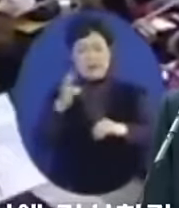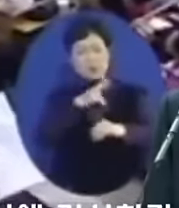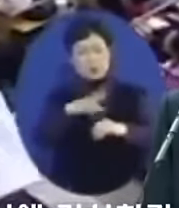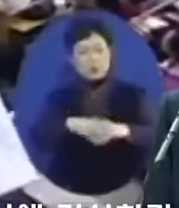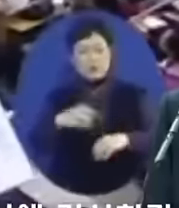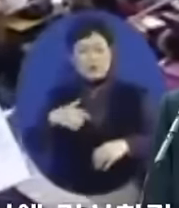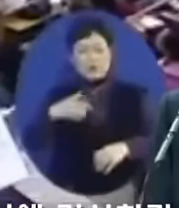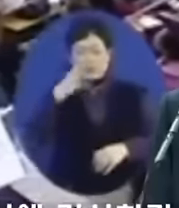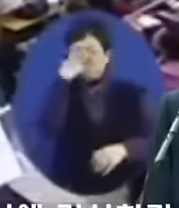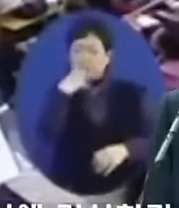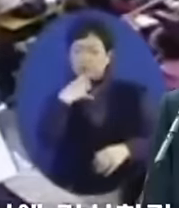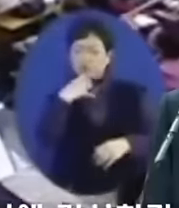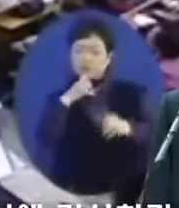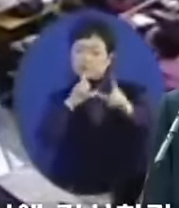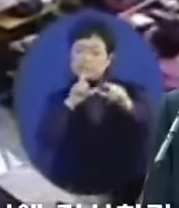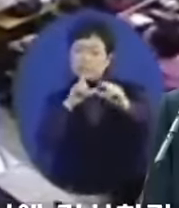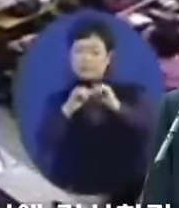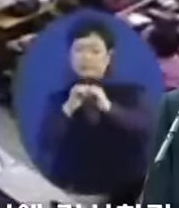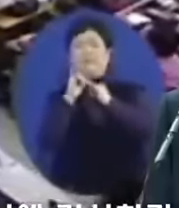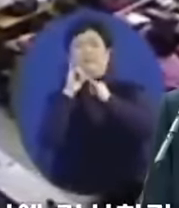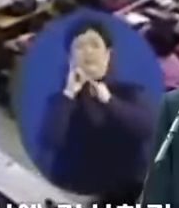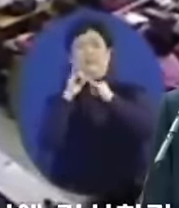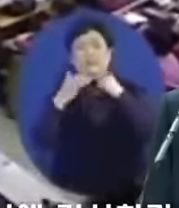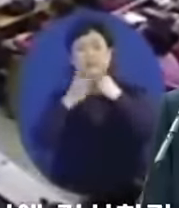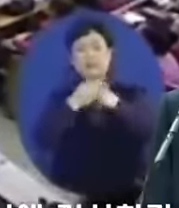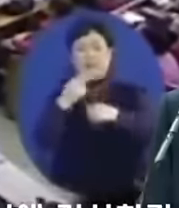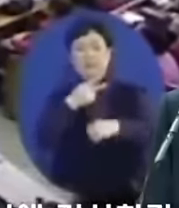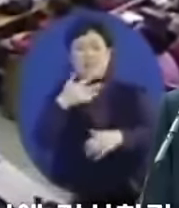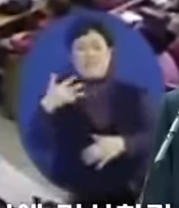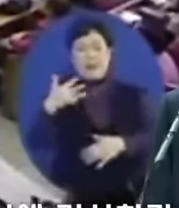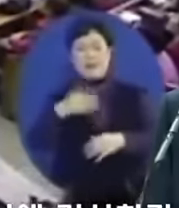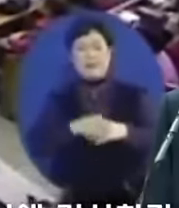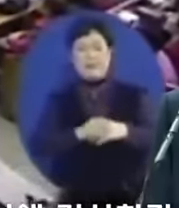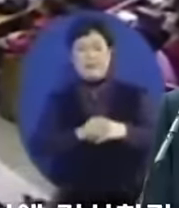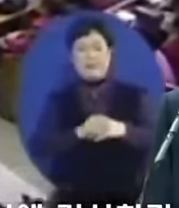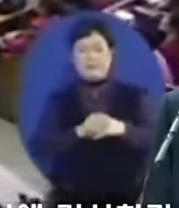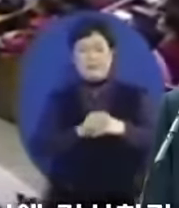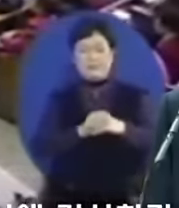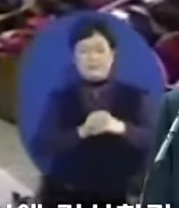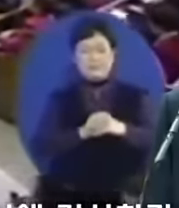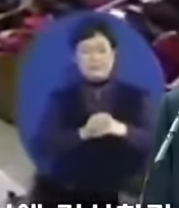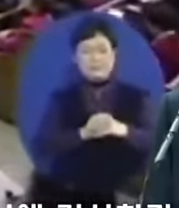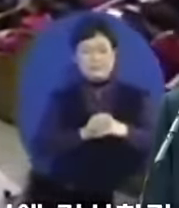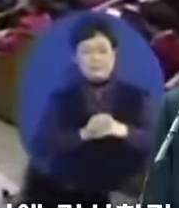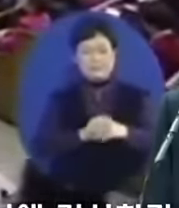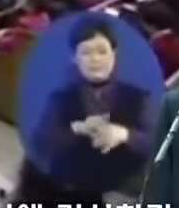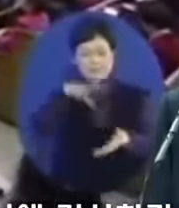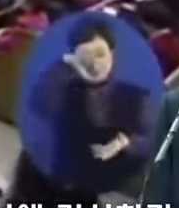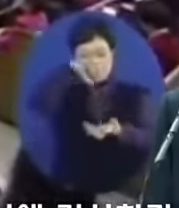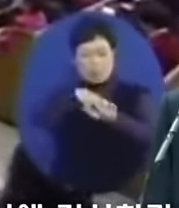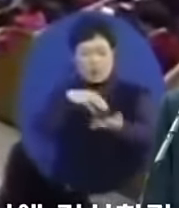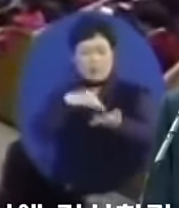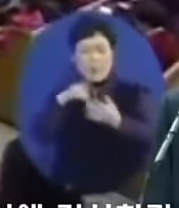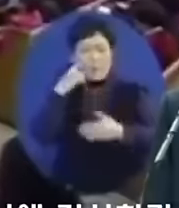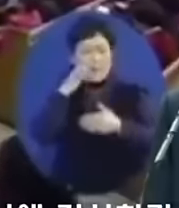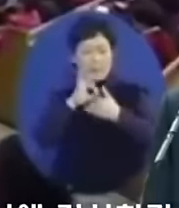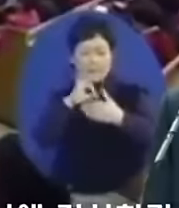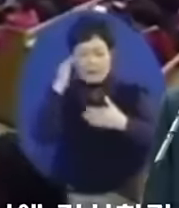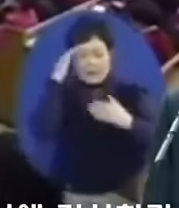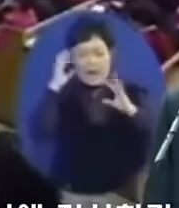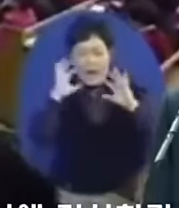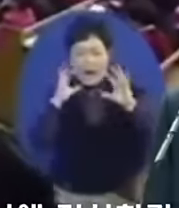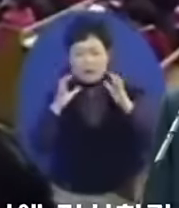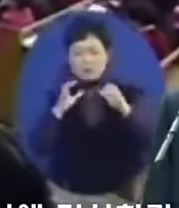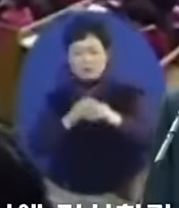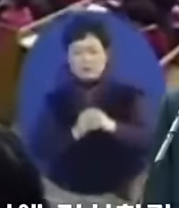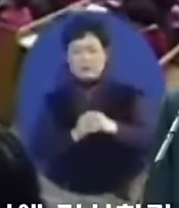우울증의 상당수는 자살로 이어져 2008년 OECD 헬스 데이터에 의하면 우리나라 인구